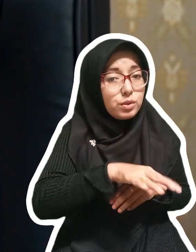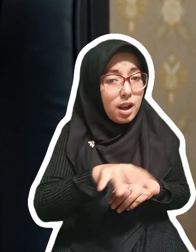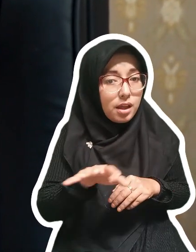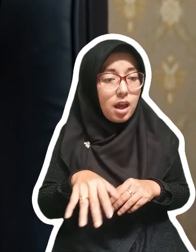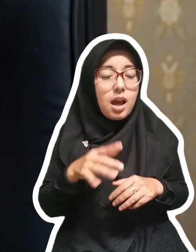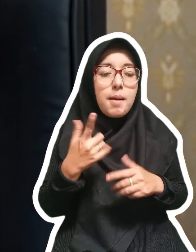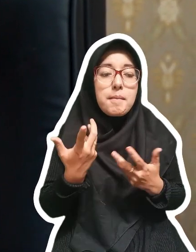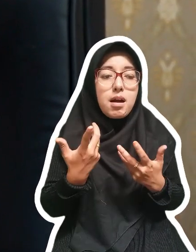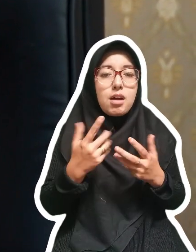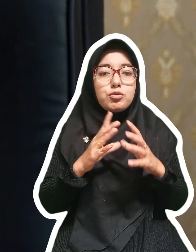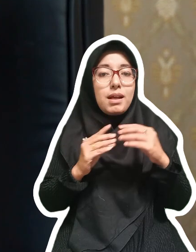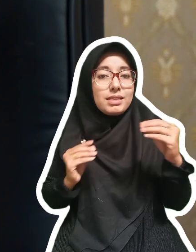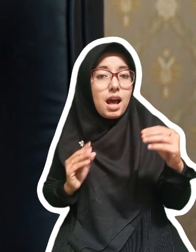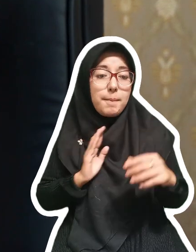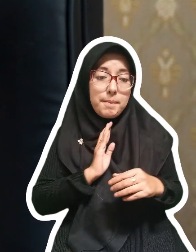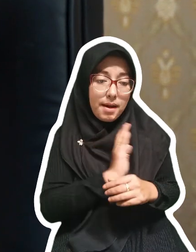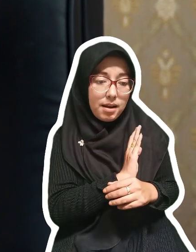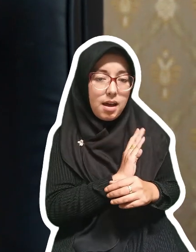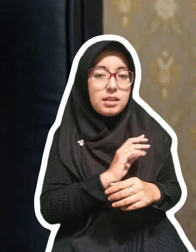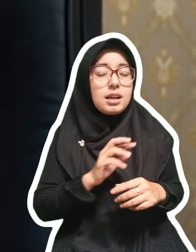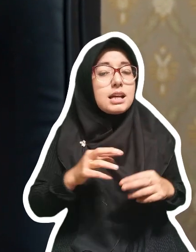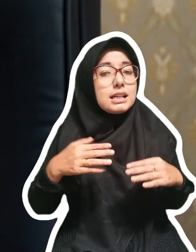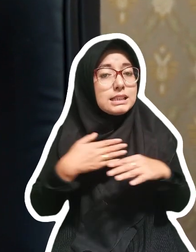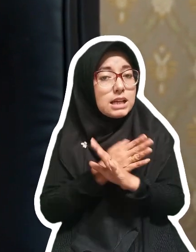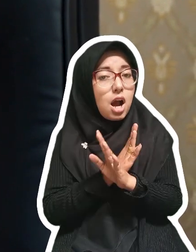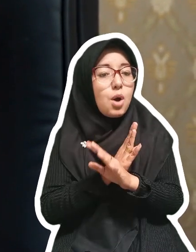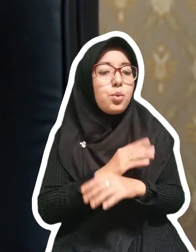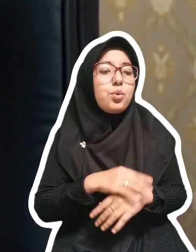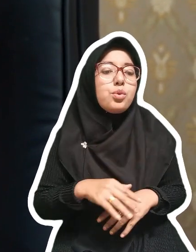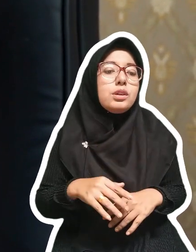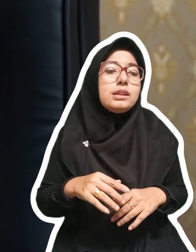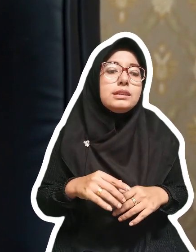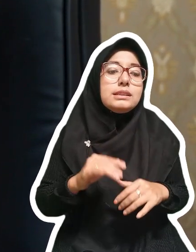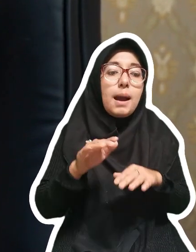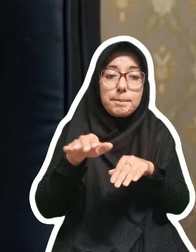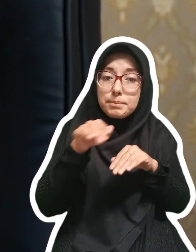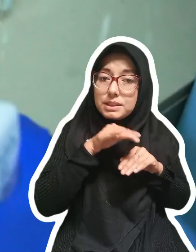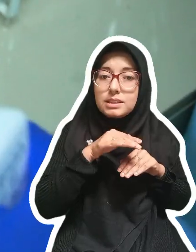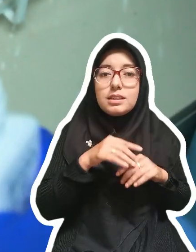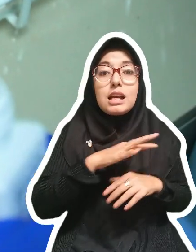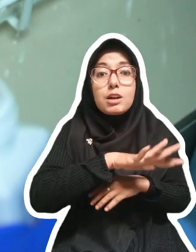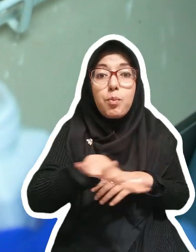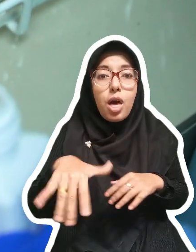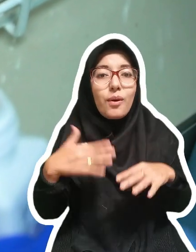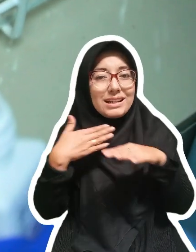yaitu Provinsi Sumatera Barat, Riau, Jambi, dan Kepulauan Riau.